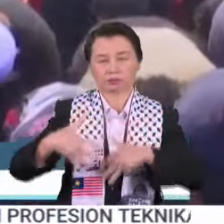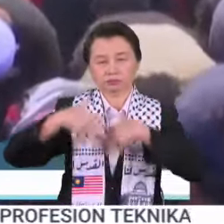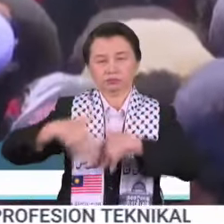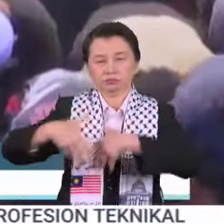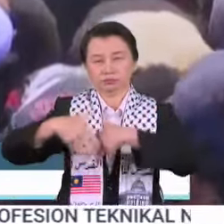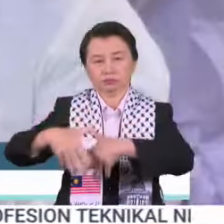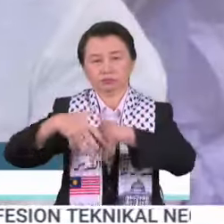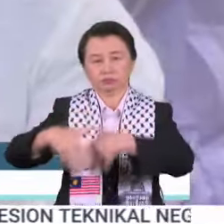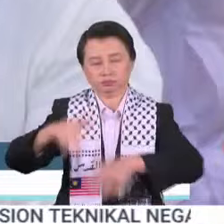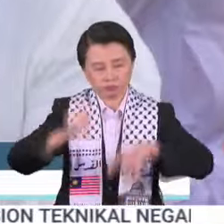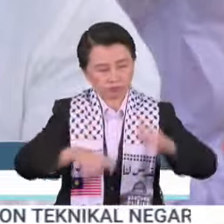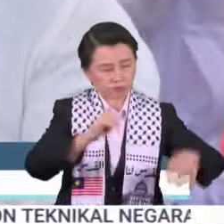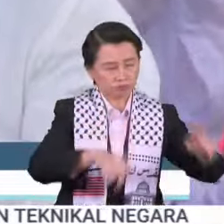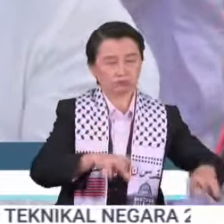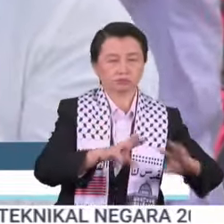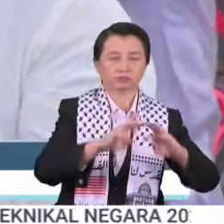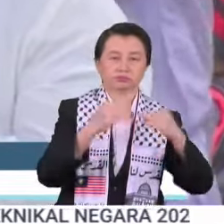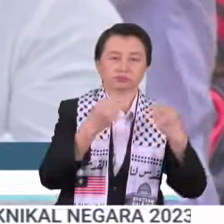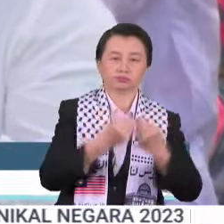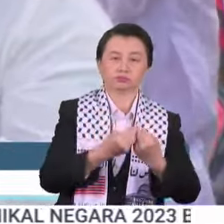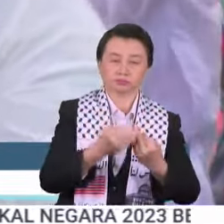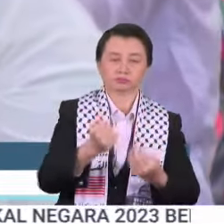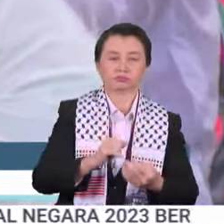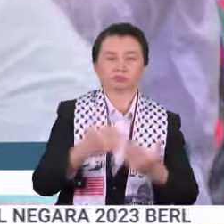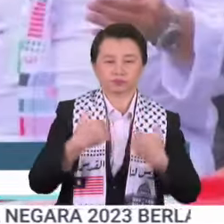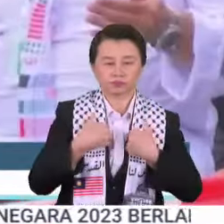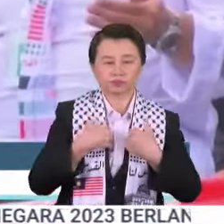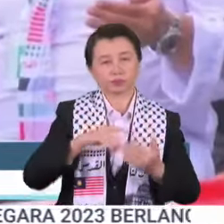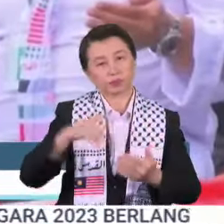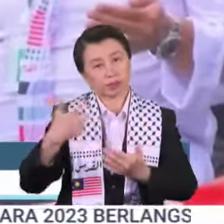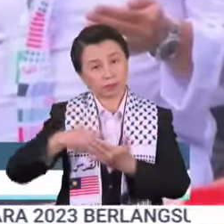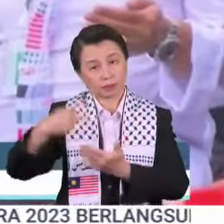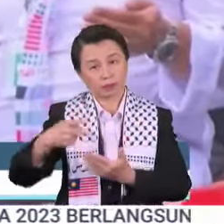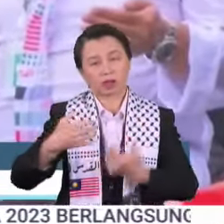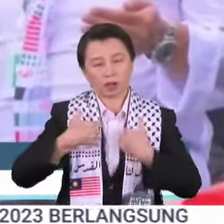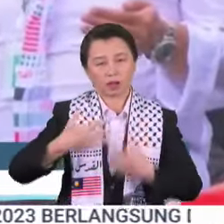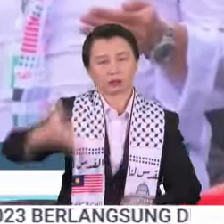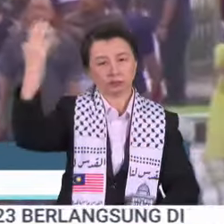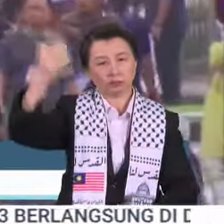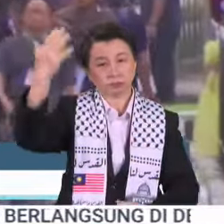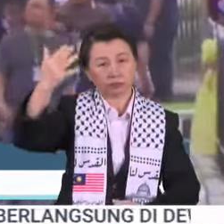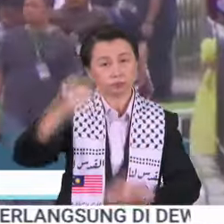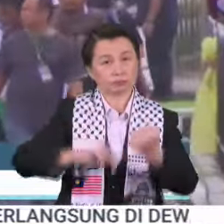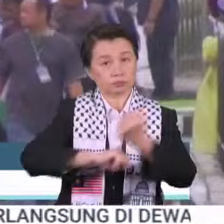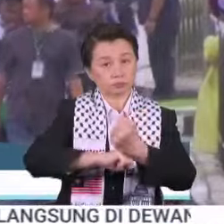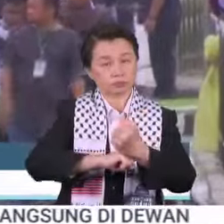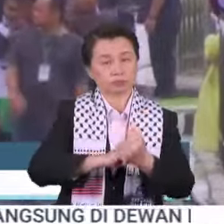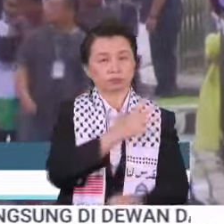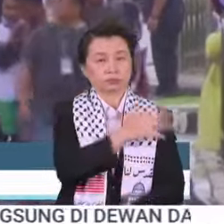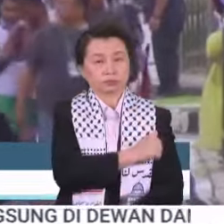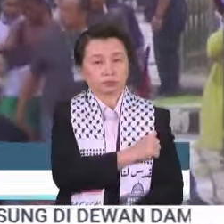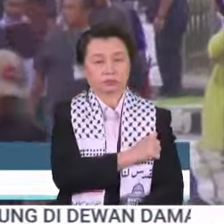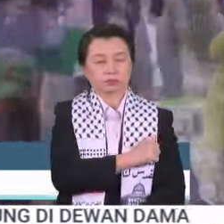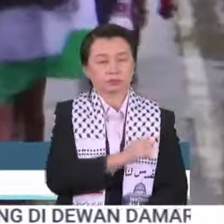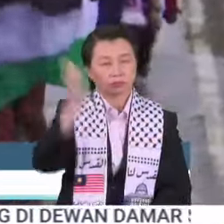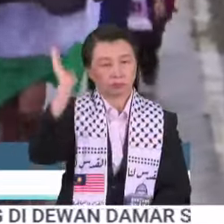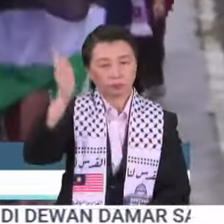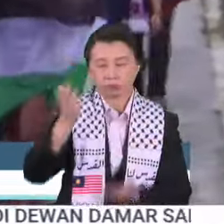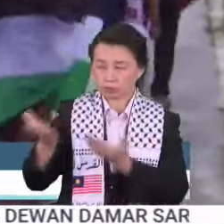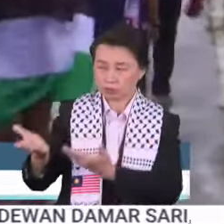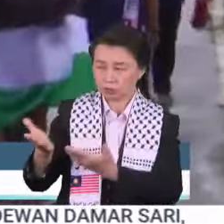disertai pelbagai lapisan masyarakat. Antara pengisian lain ialah ceramah solidariti Palestin yang disampaikan Timbalan